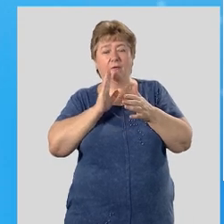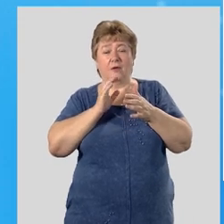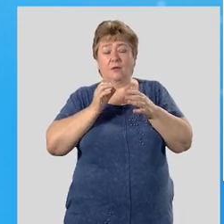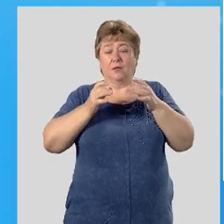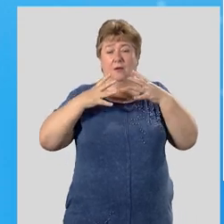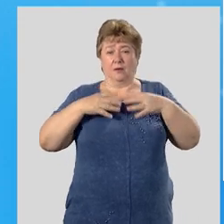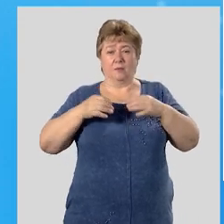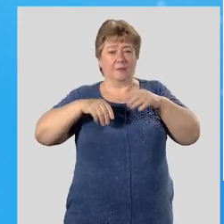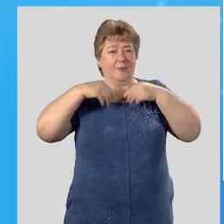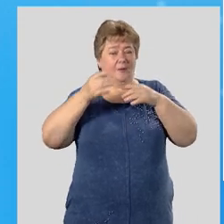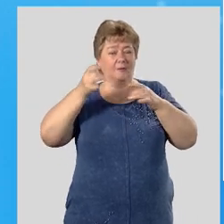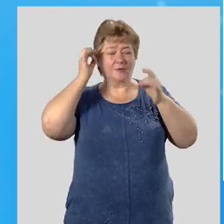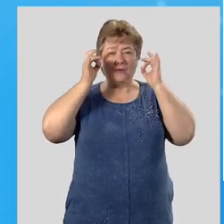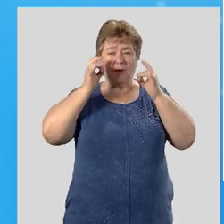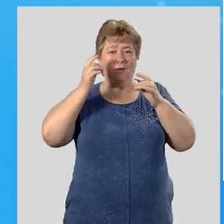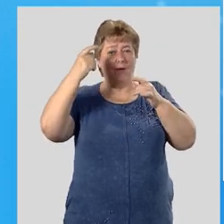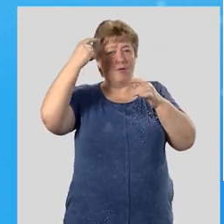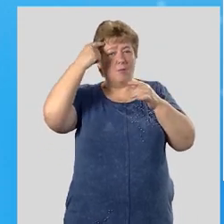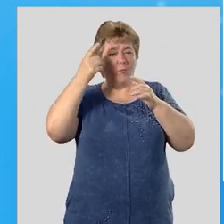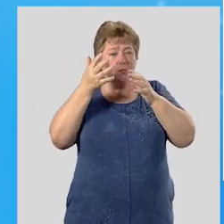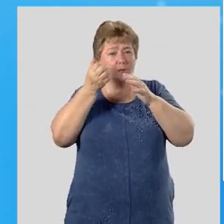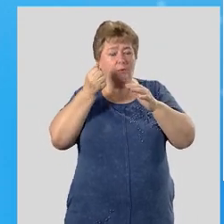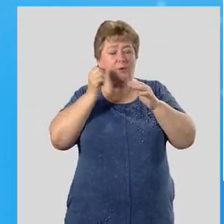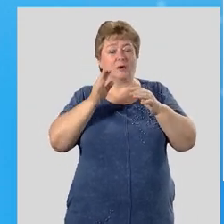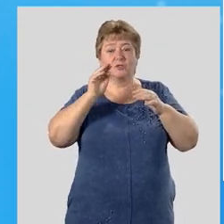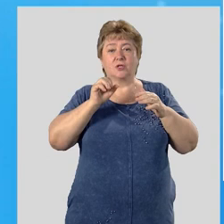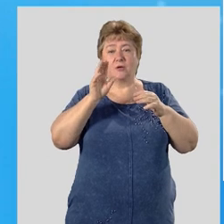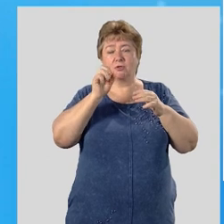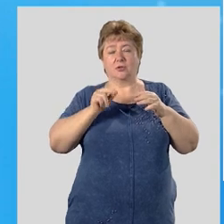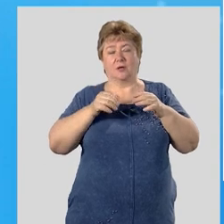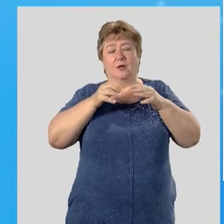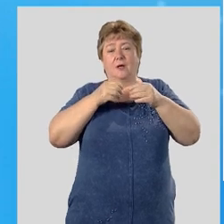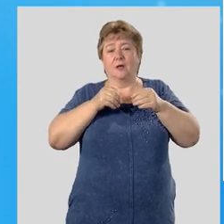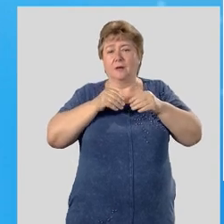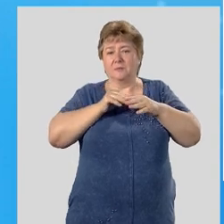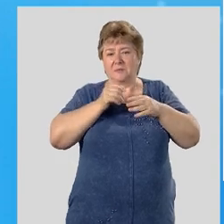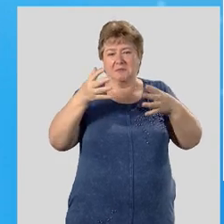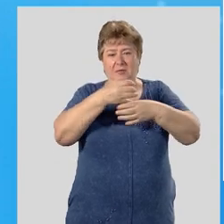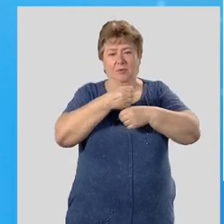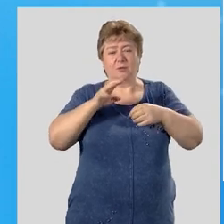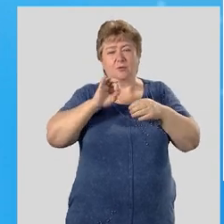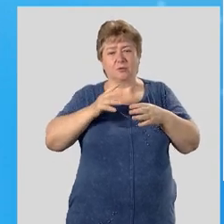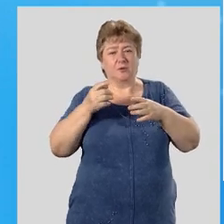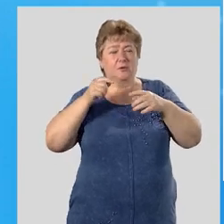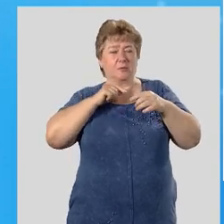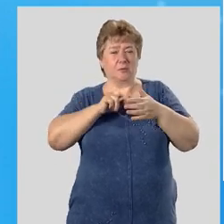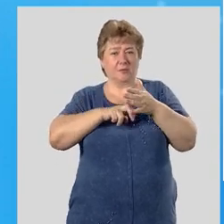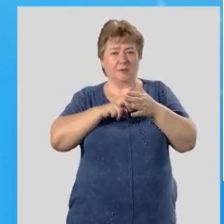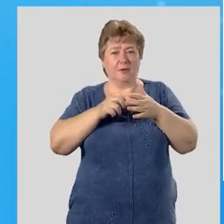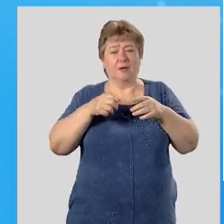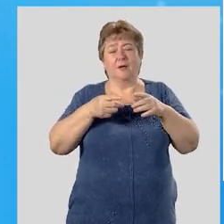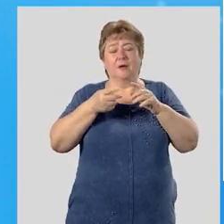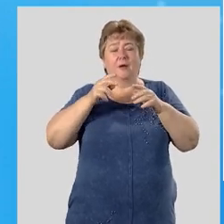подает сигналы, которые наш мозг идентифицирует как жажду. Скопление нерастворенных солей – это индикатор индикатор, который свидетельствует